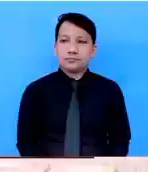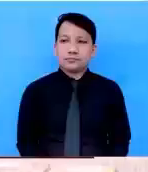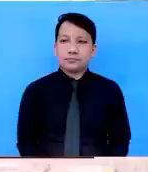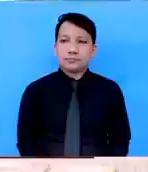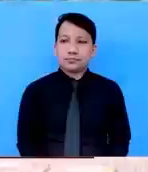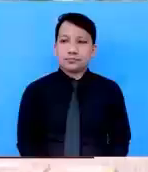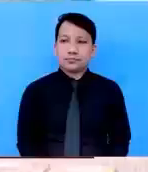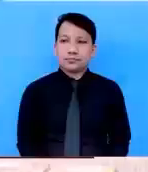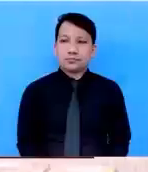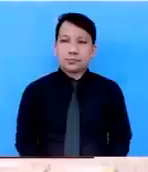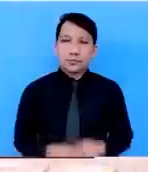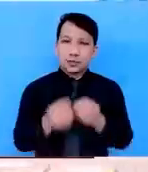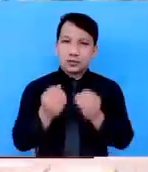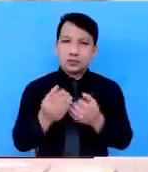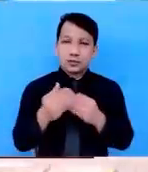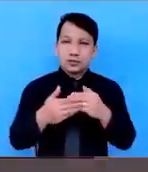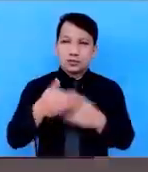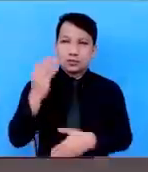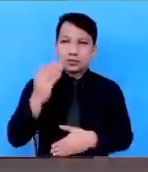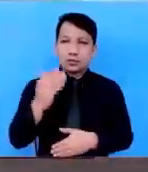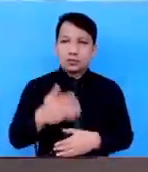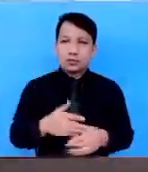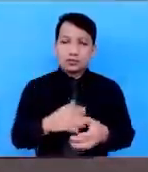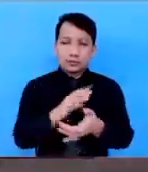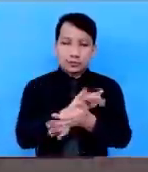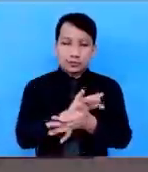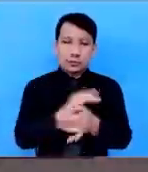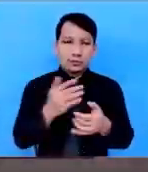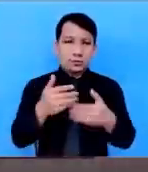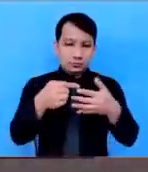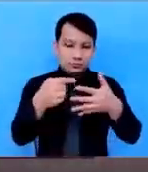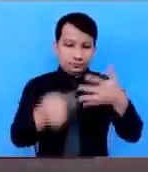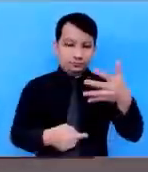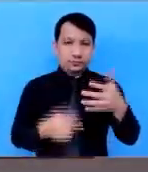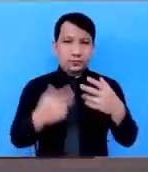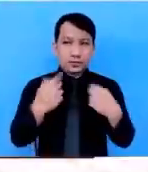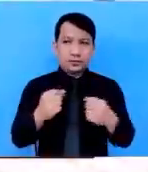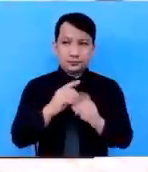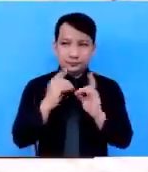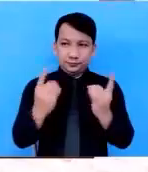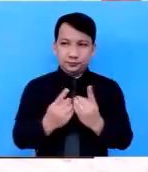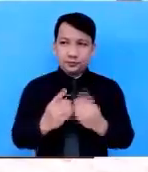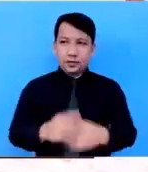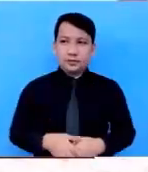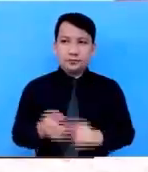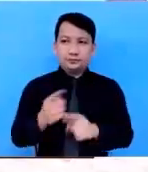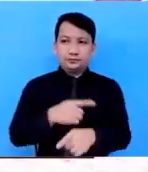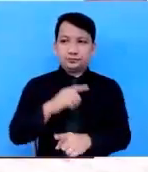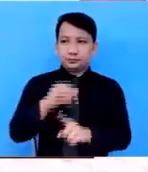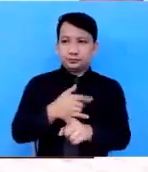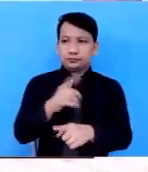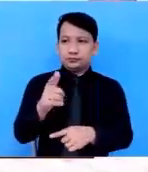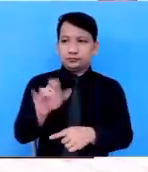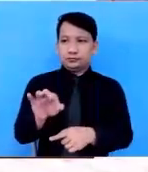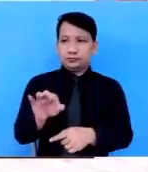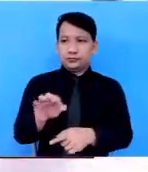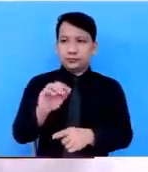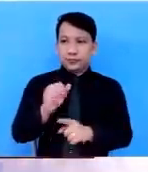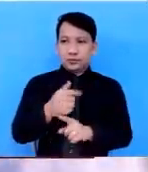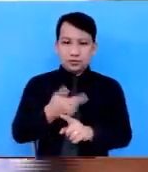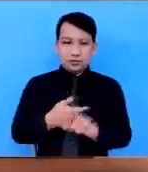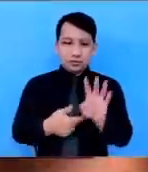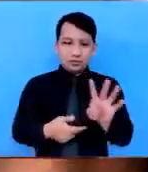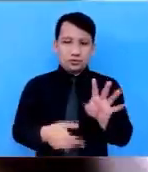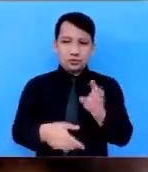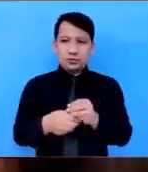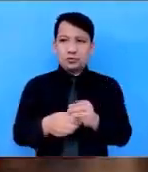Mas dumarami pa ang bilang ng mga nagkaka-COVID-19 base sa datos ng Health Department. Mula July 29 hanggang August 4, nakapagtala abansa